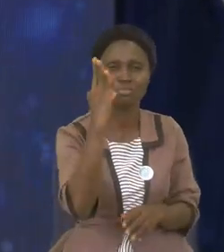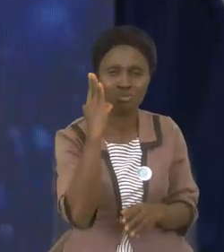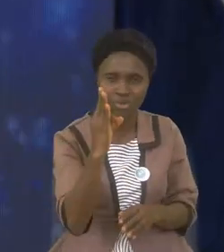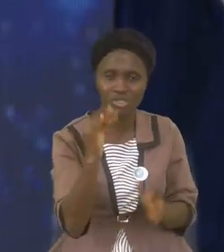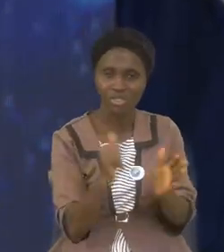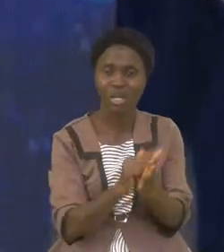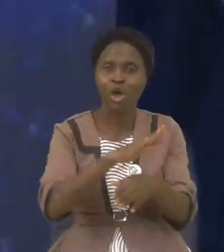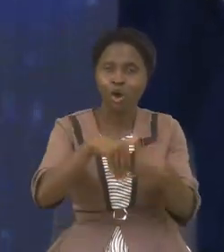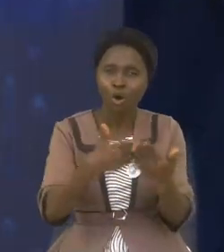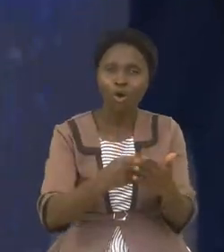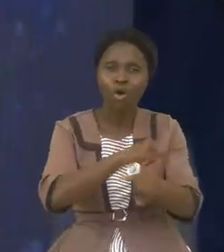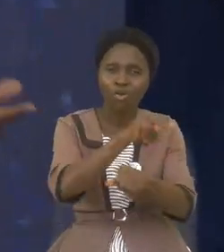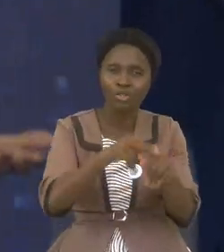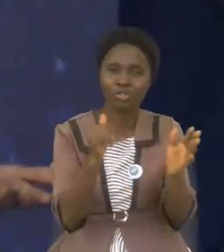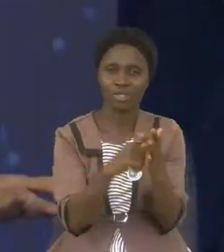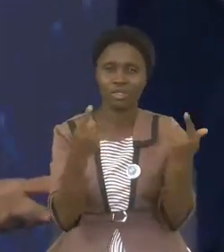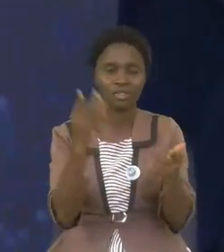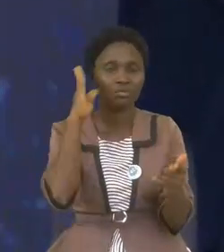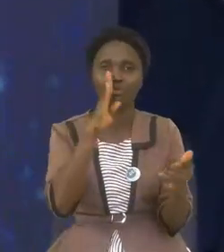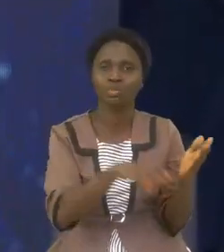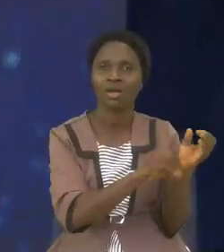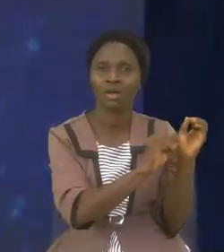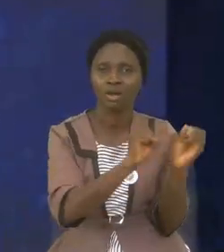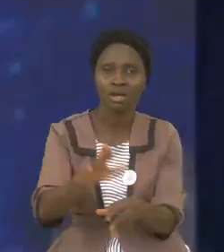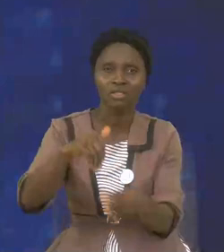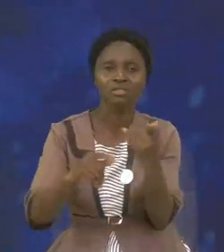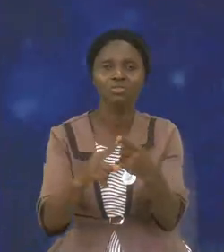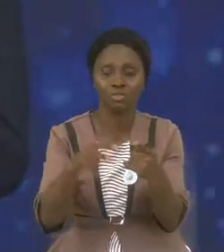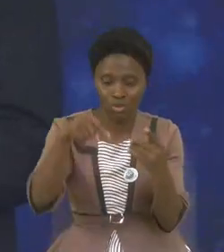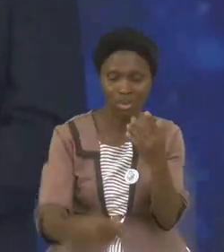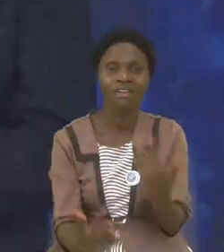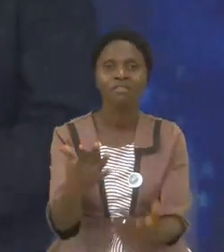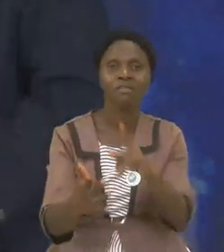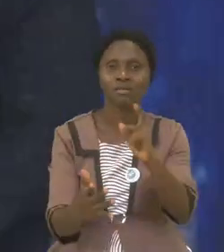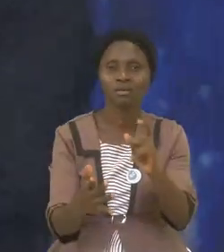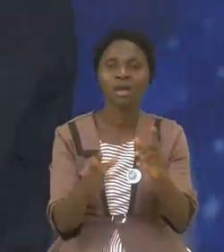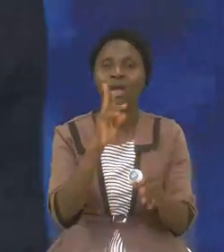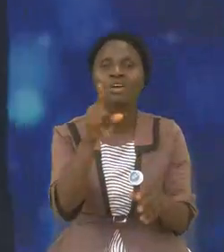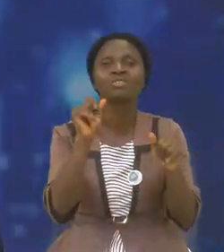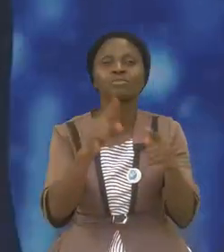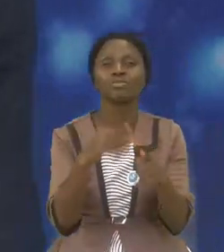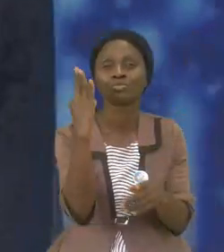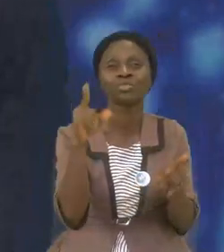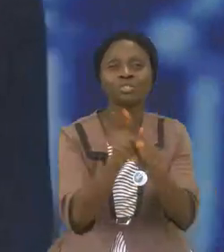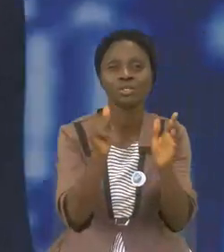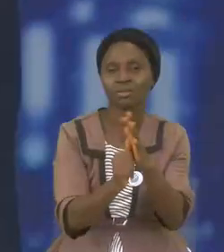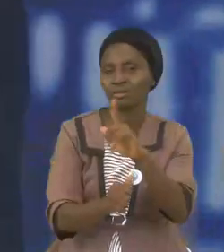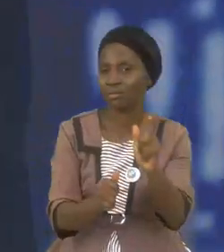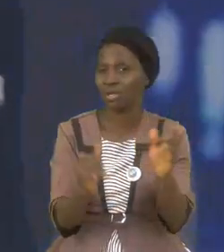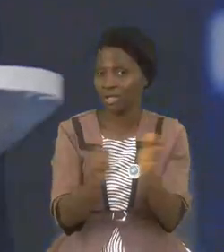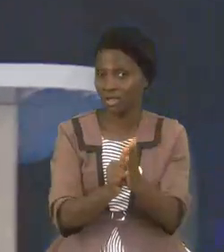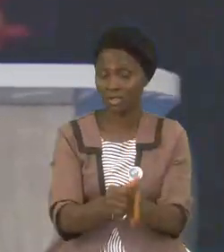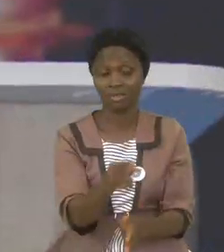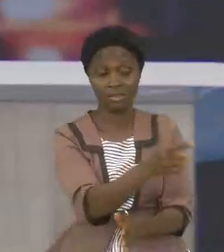nations qui oublient Dieu iront en enfer et pour toujours? Est-ce que tu seras en mesure de dire